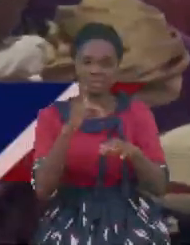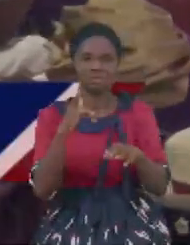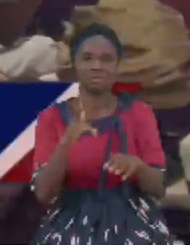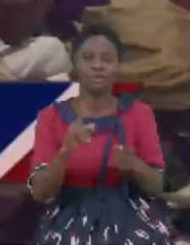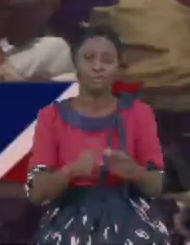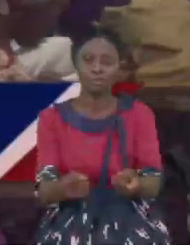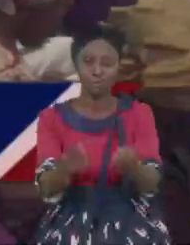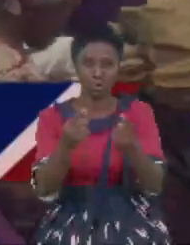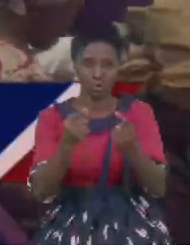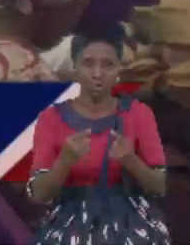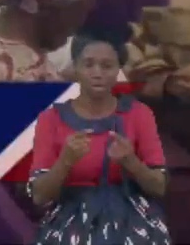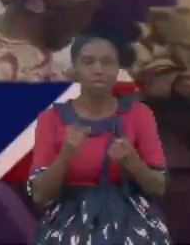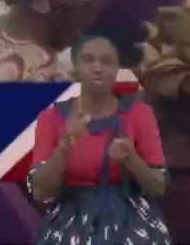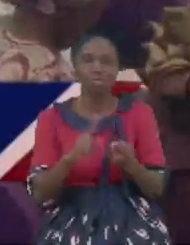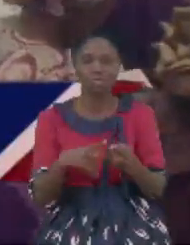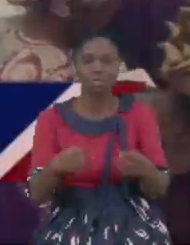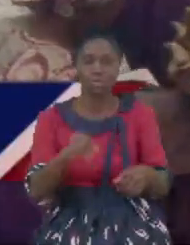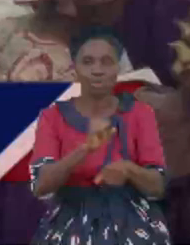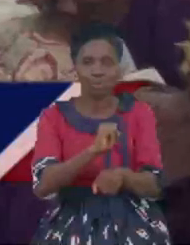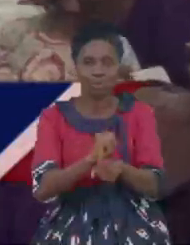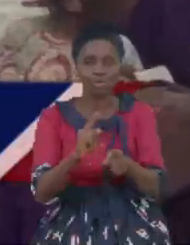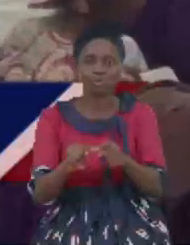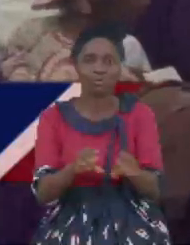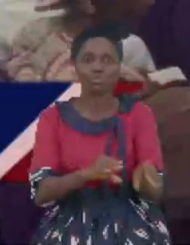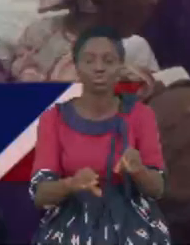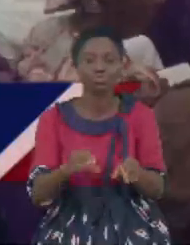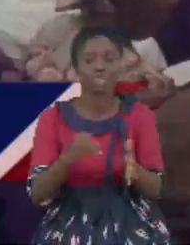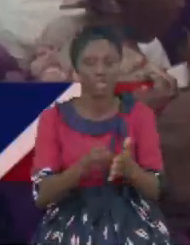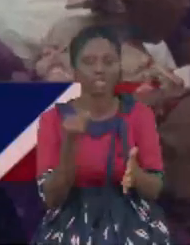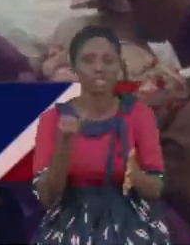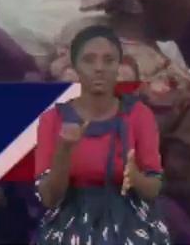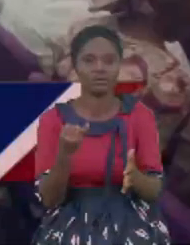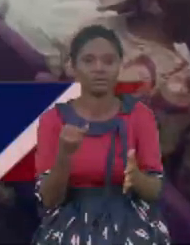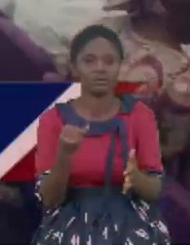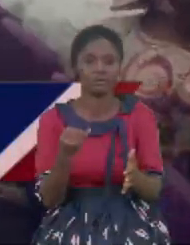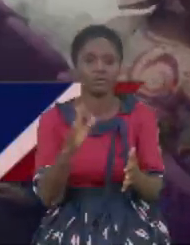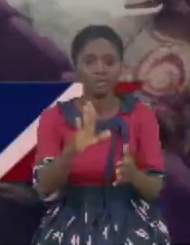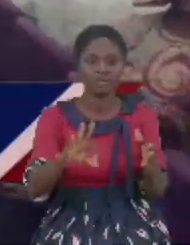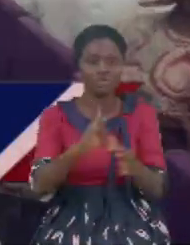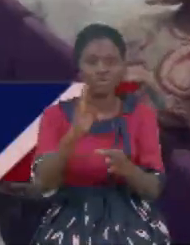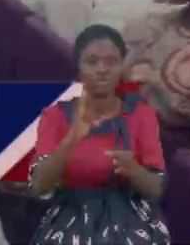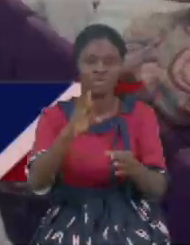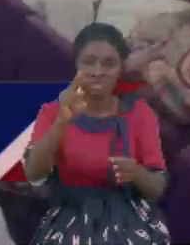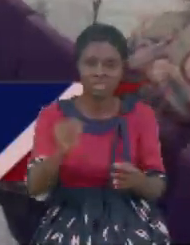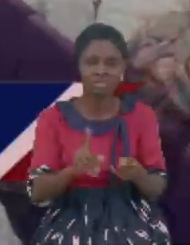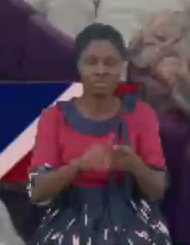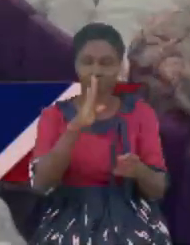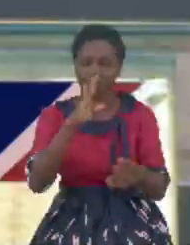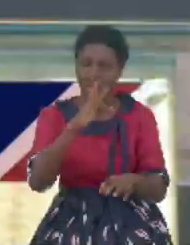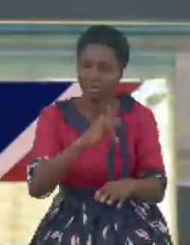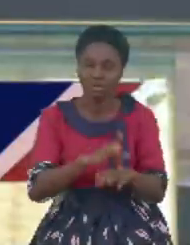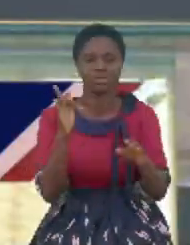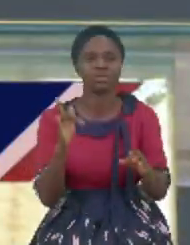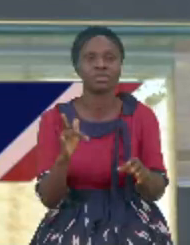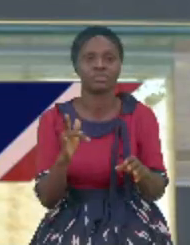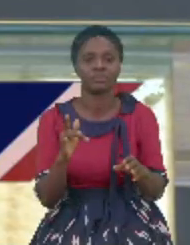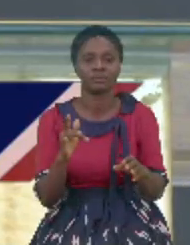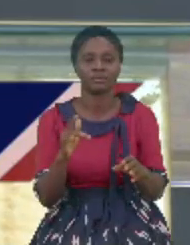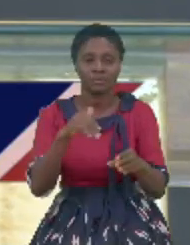à s'appliquer à l'œuvre pour l'exécuter. L'esprit doit être réveillé. On va à